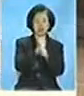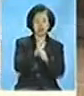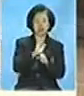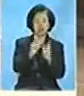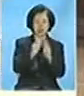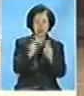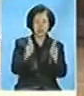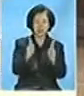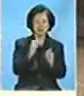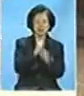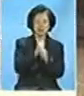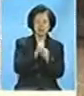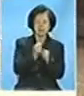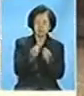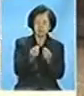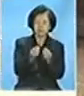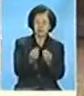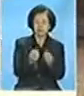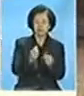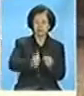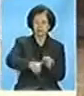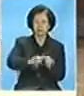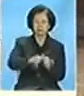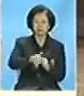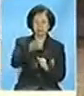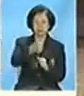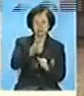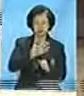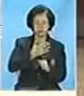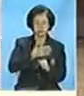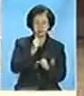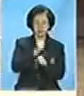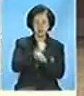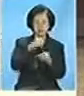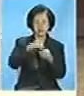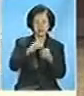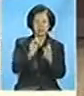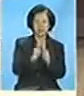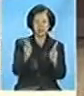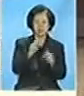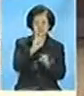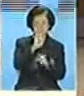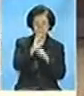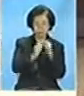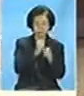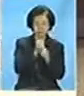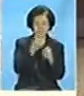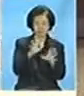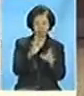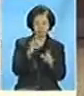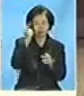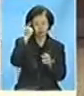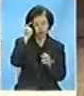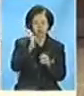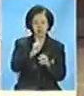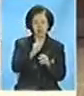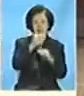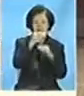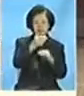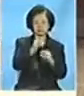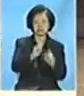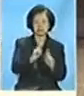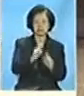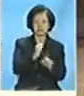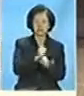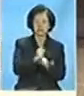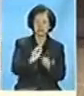คล่องตัวและมีประสิทธิภาพยิ่งขึ้นเพราะผมเองทำงานในกรรมการนะครับมา4ปีรู้ว่าอะไรเป็นข้อจำกัดอะไรคือเป็นอุปสรรคนะครับ